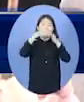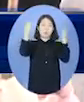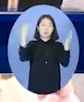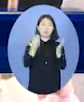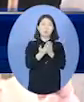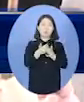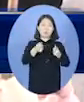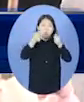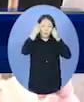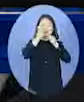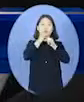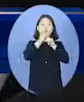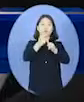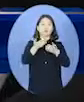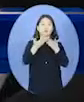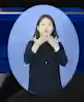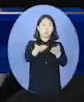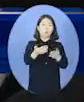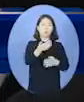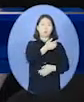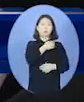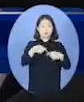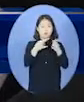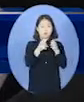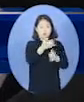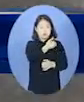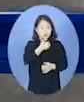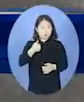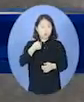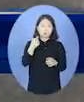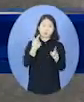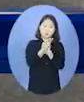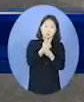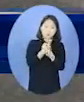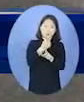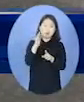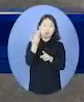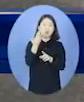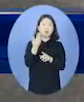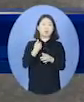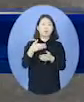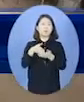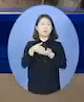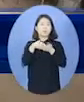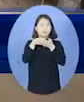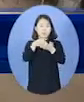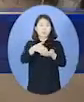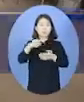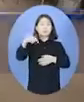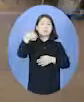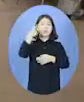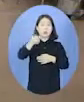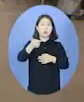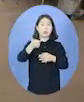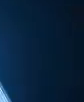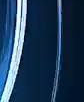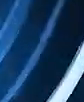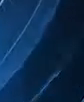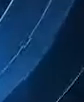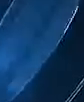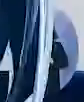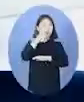모두에게 수료증을 수여하고 참가자 만족도 조사 및 개선 사항을 파악해 다음 교육에 반영하기로 했습니다.